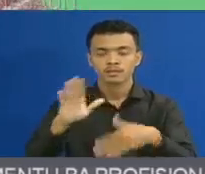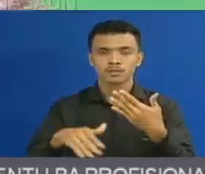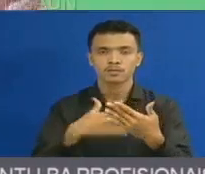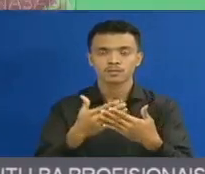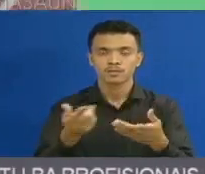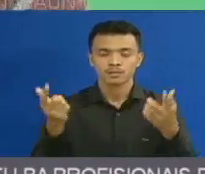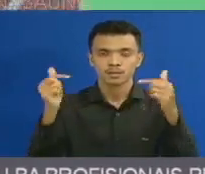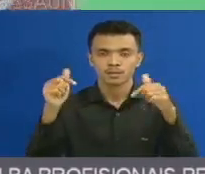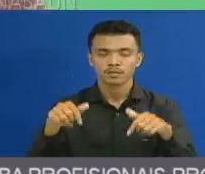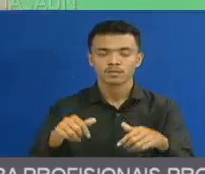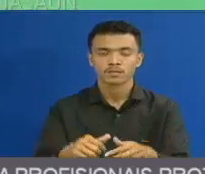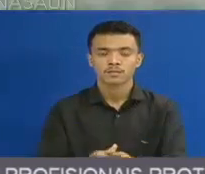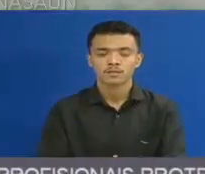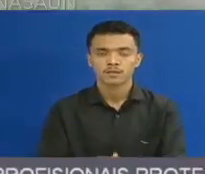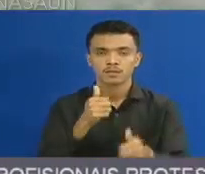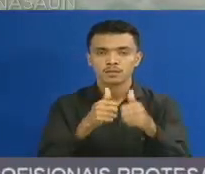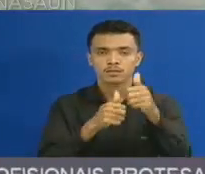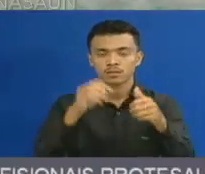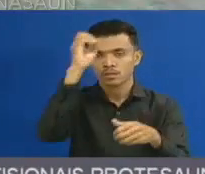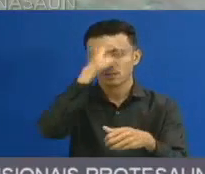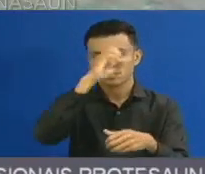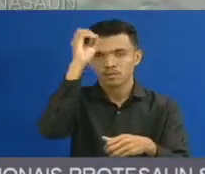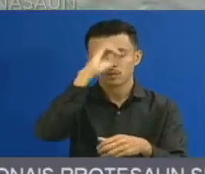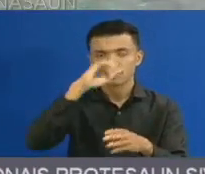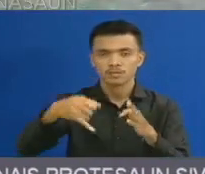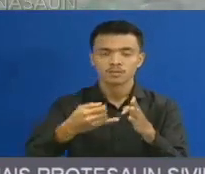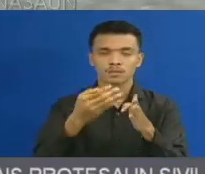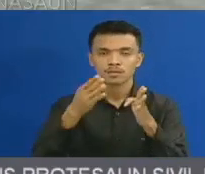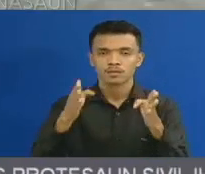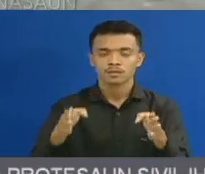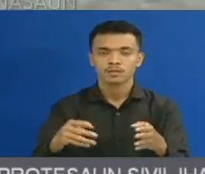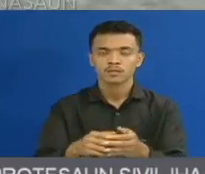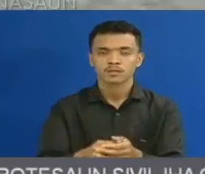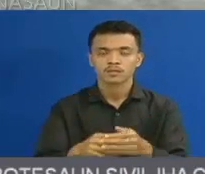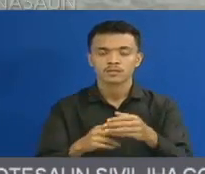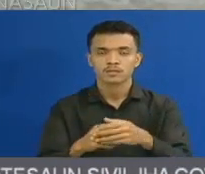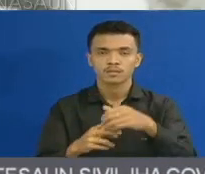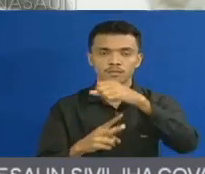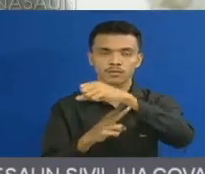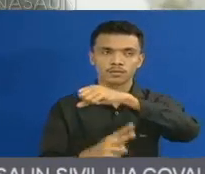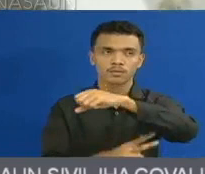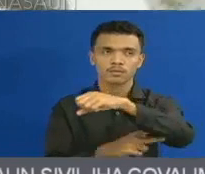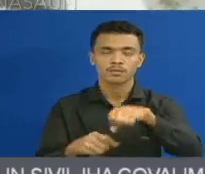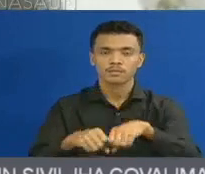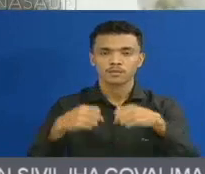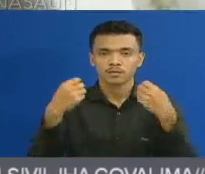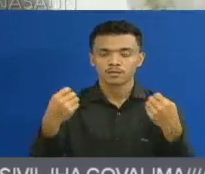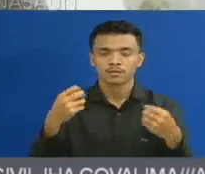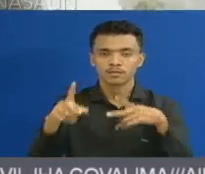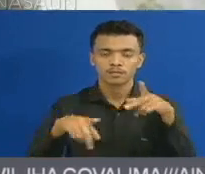diahudu atau mai talan aburga. Tuir observasan jurnalista RTTeli, Ponti Hemlaha nebe tohar